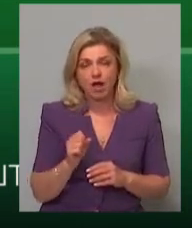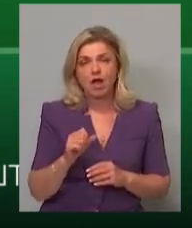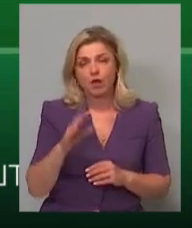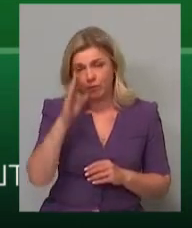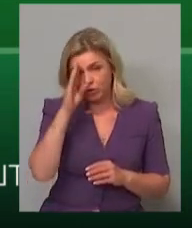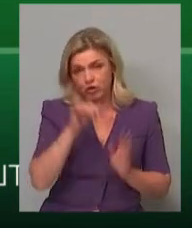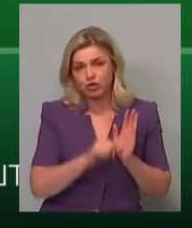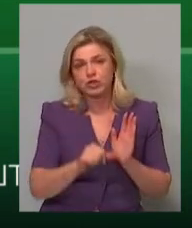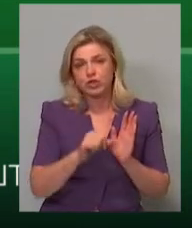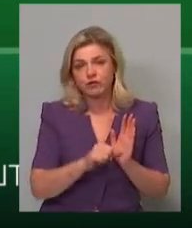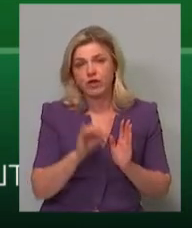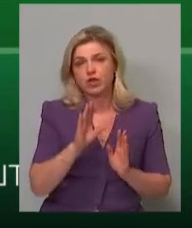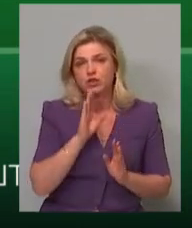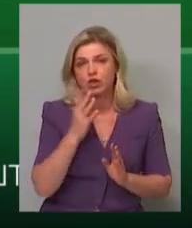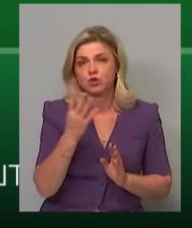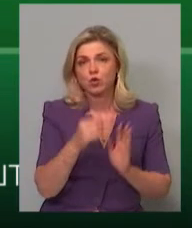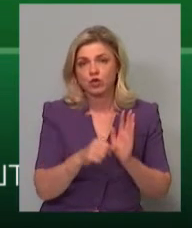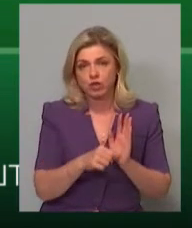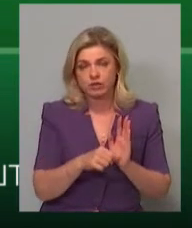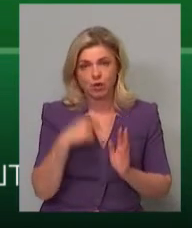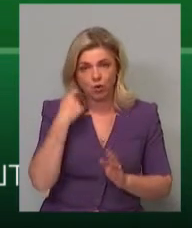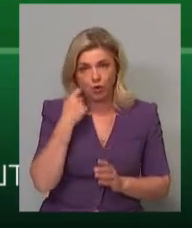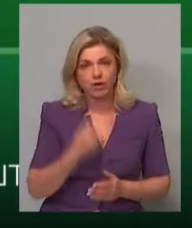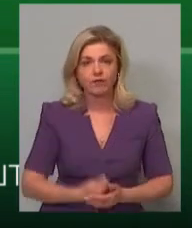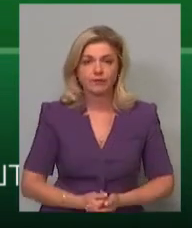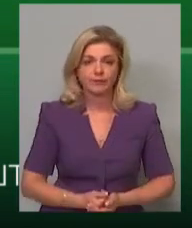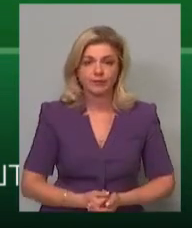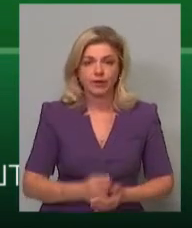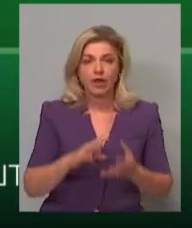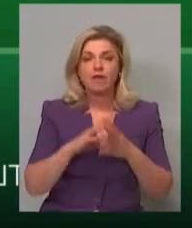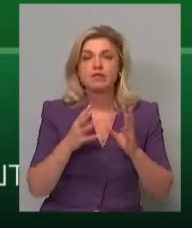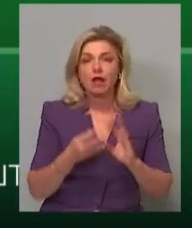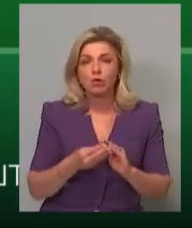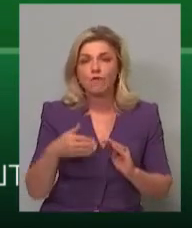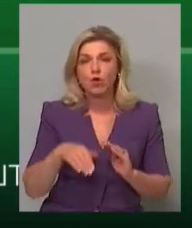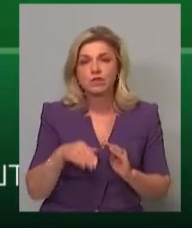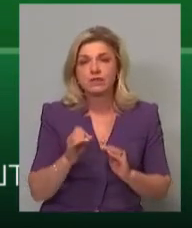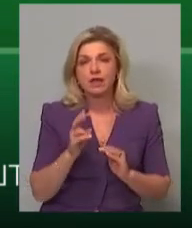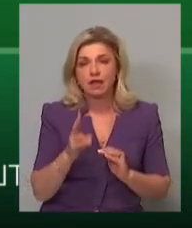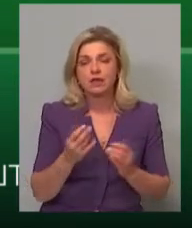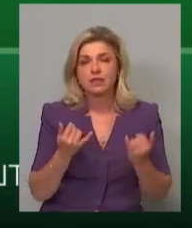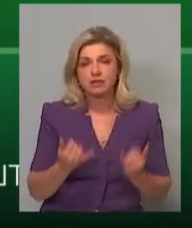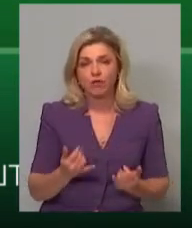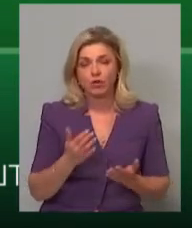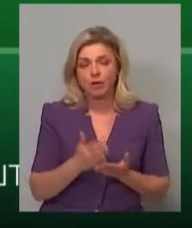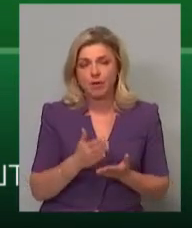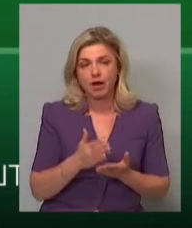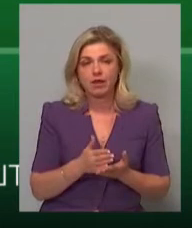та жінка 46, перепрошую, років. Тобто загалом у Вознесенському районі ми на сьогодні маємо